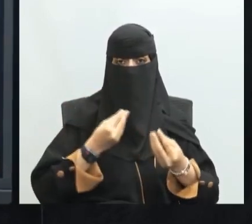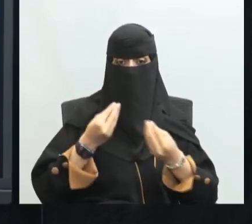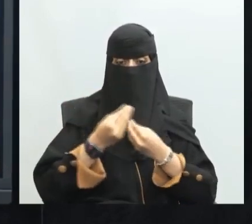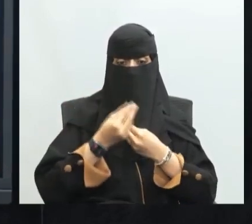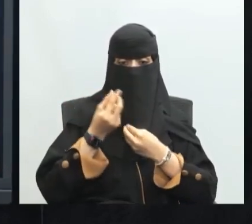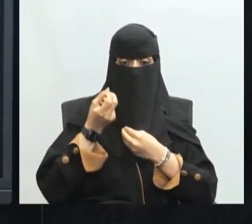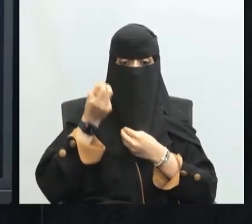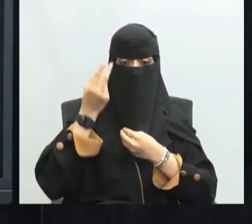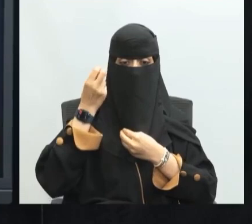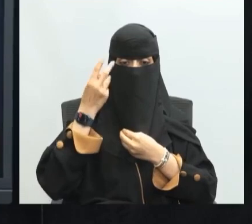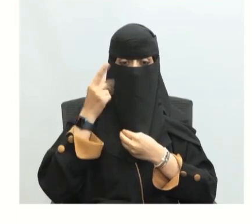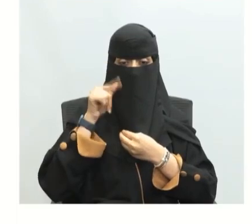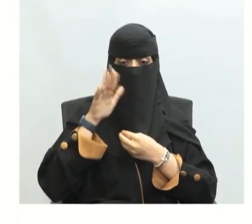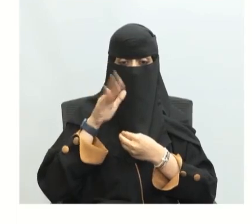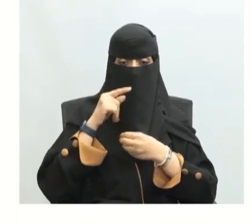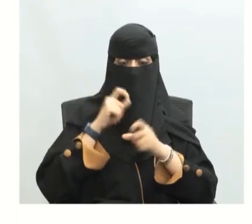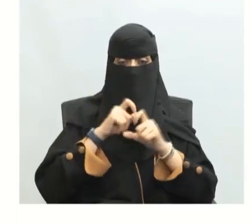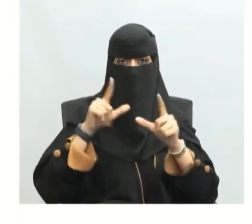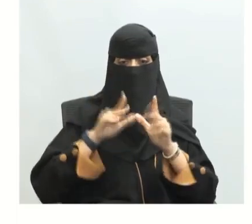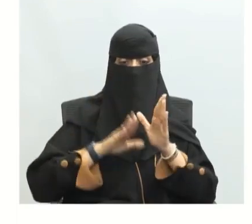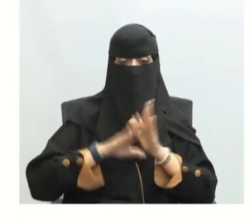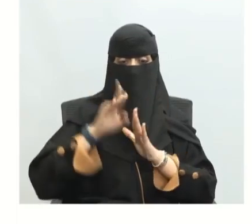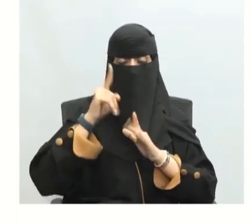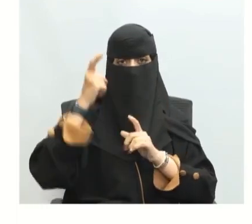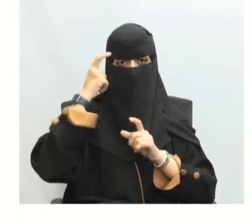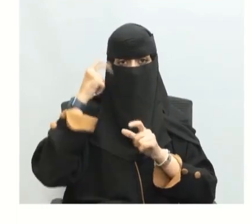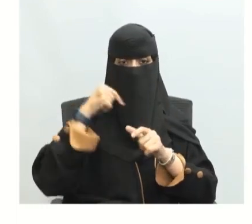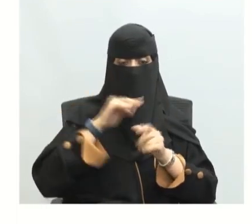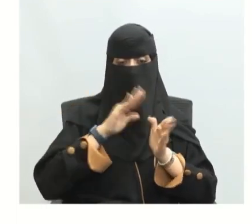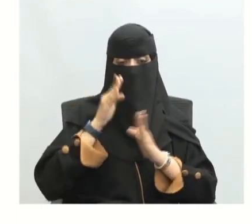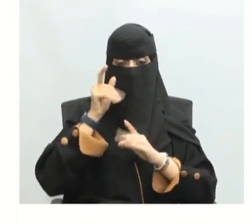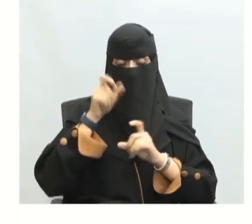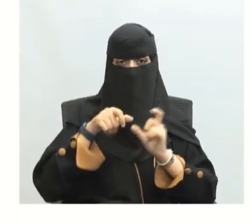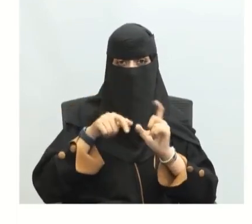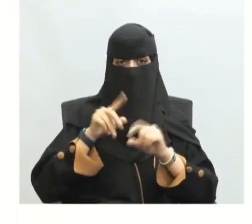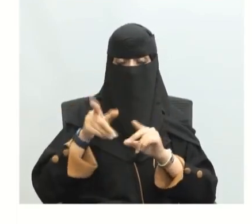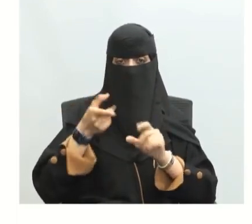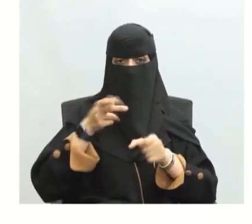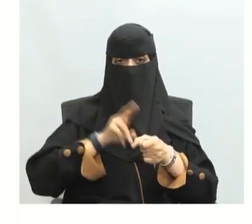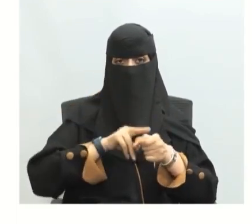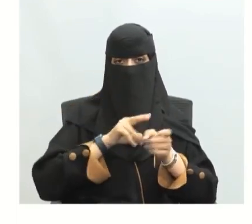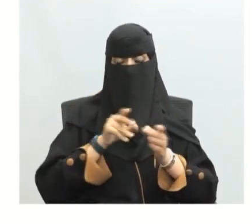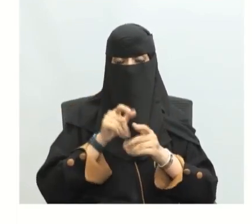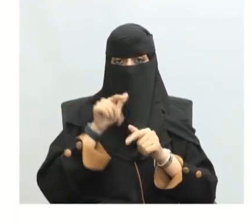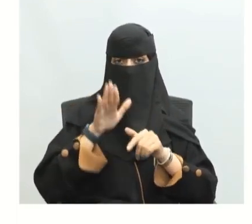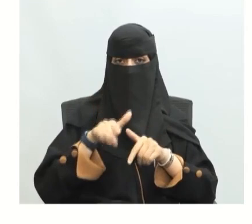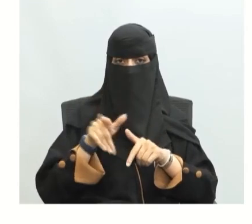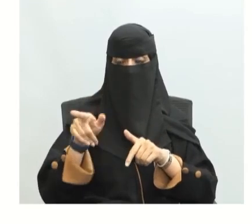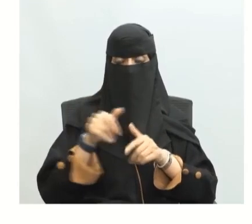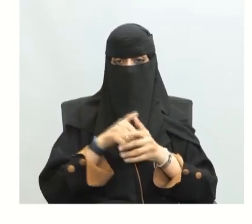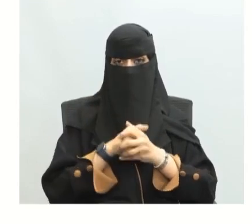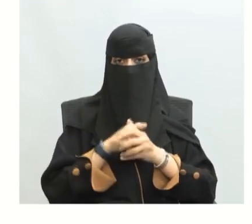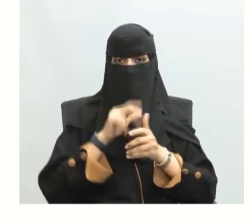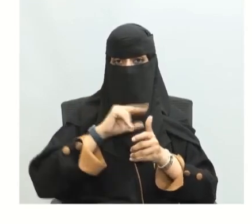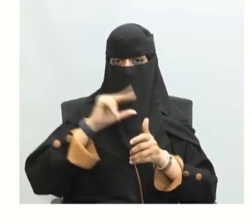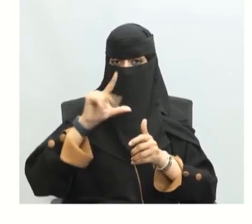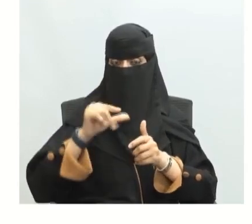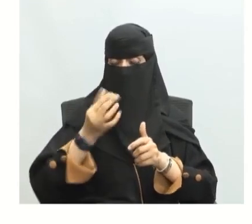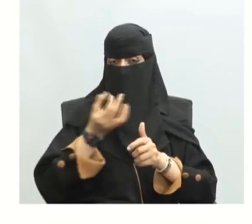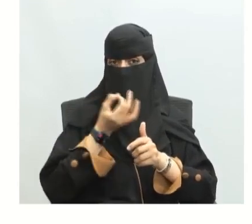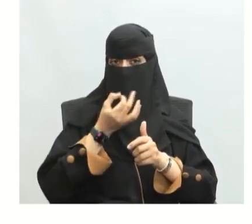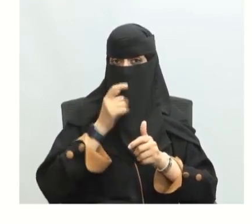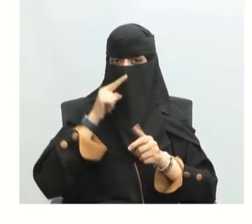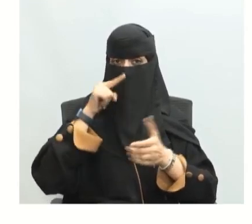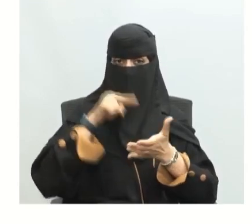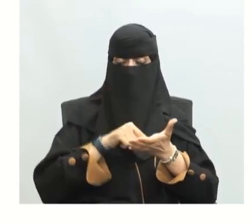للافكار بصوره حضاريه وفهم اراء الاخرين ومعرفتها اذا هو كما ذكرنا